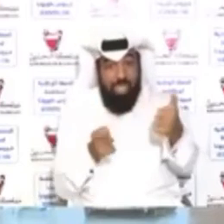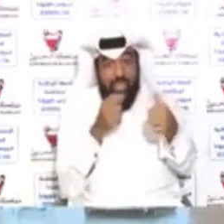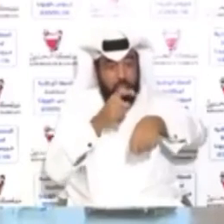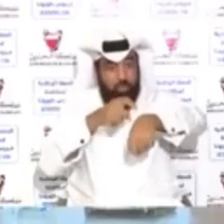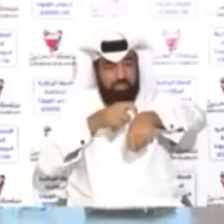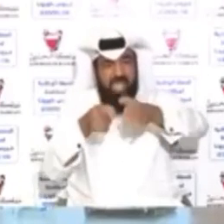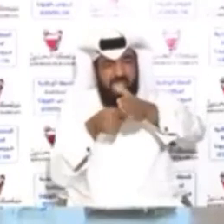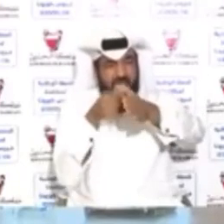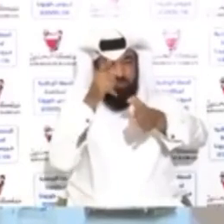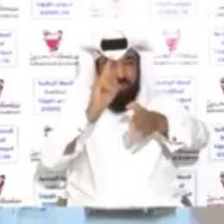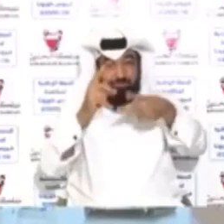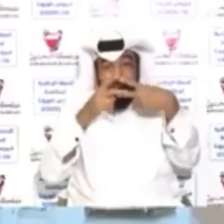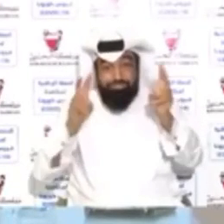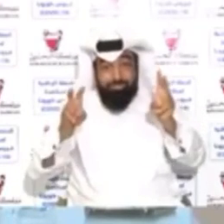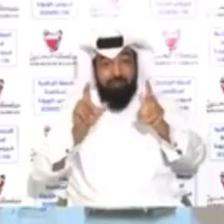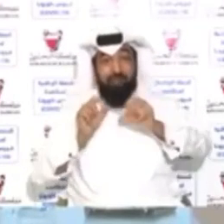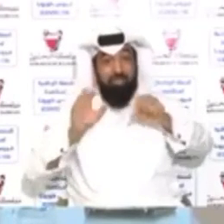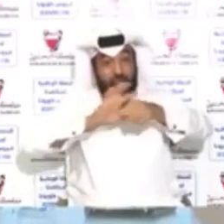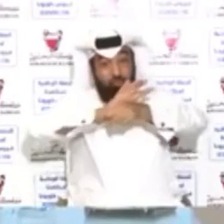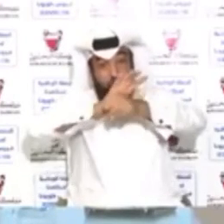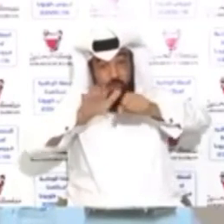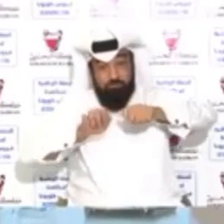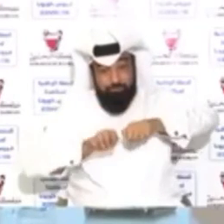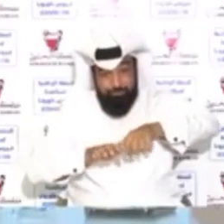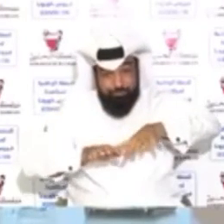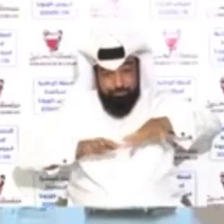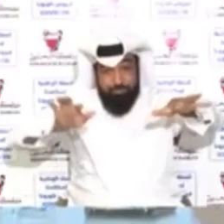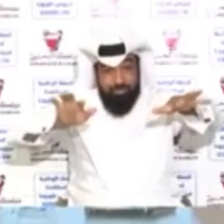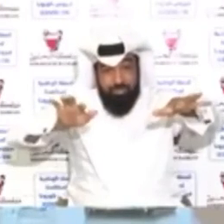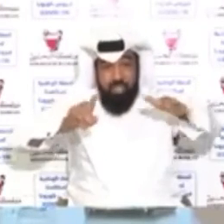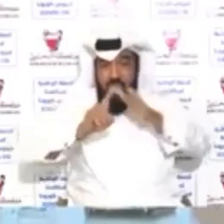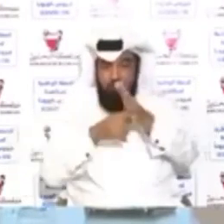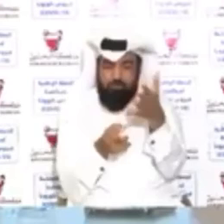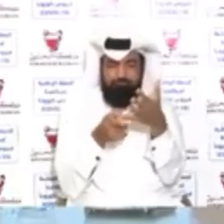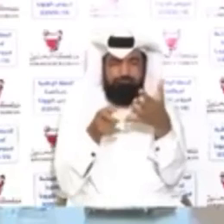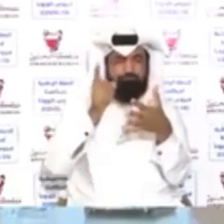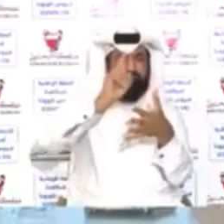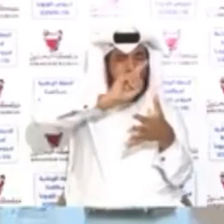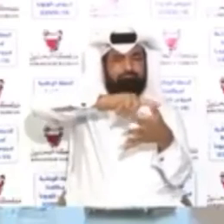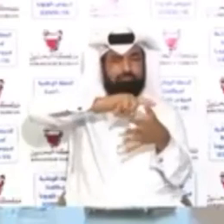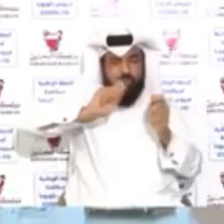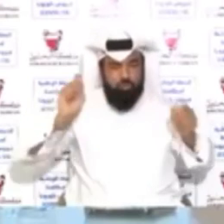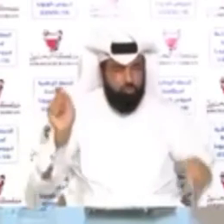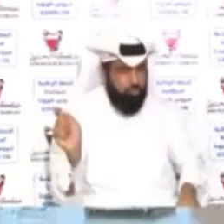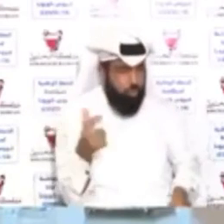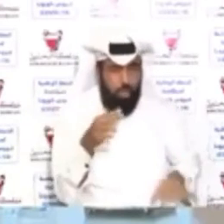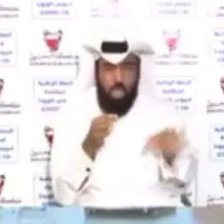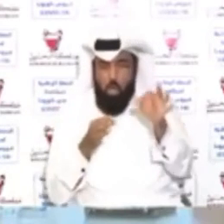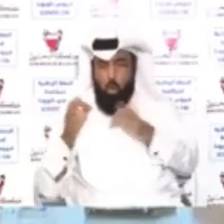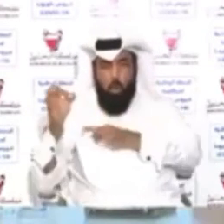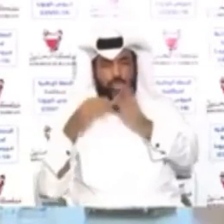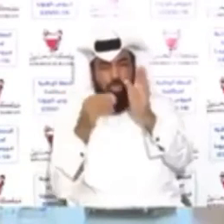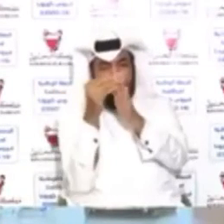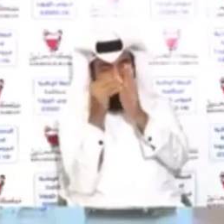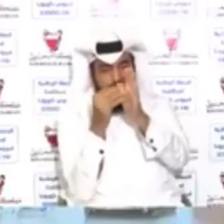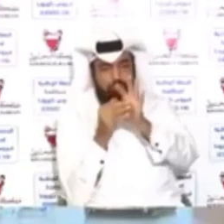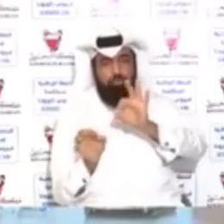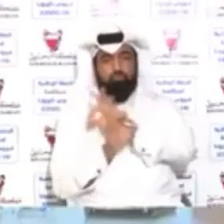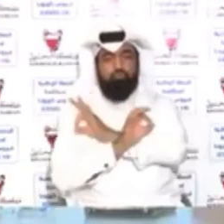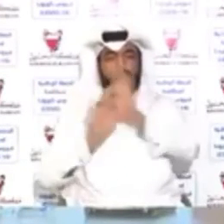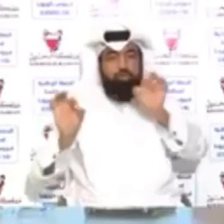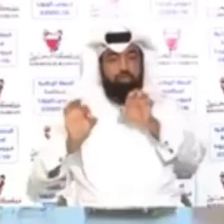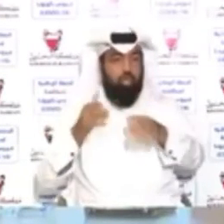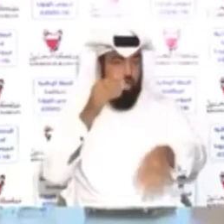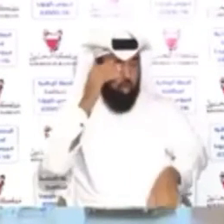التحدي، ويتم تحديثه بصورة دورية تقريبا أسبوعين يتم تحديثه على حسب المعطيات والمنشورات